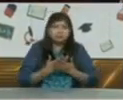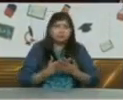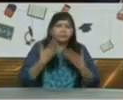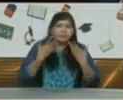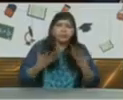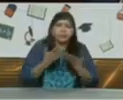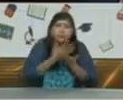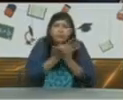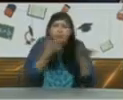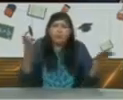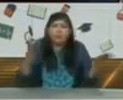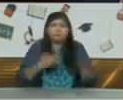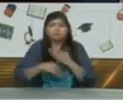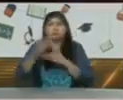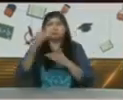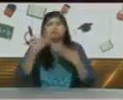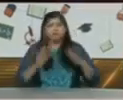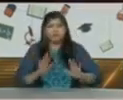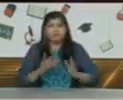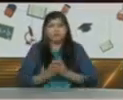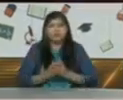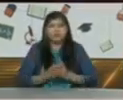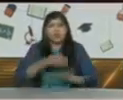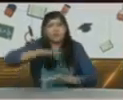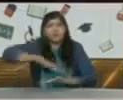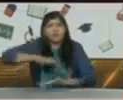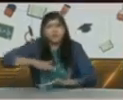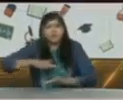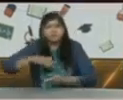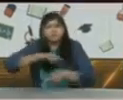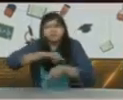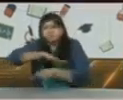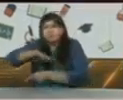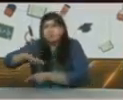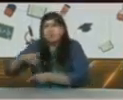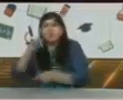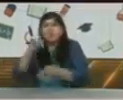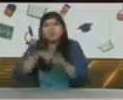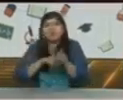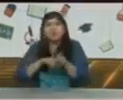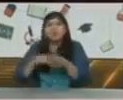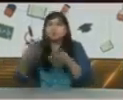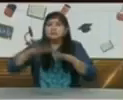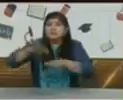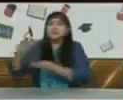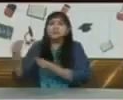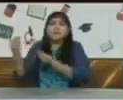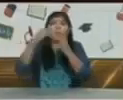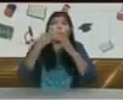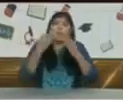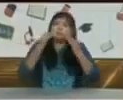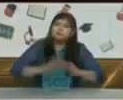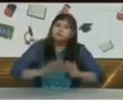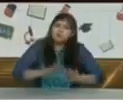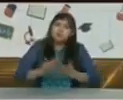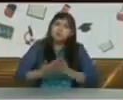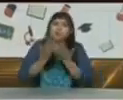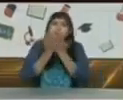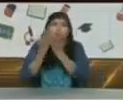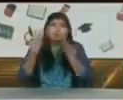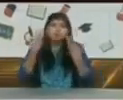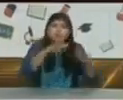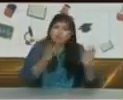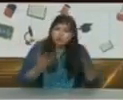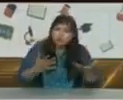वो बहुत बड़ा है। बचपन के लिए तो 1 साल का नुकसान बड़ी इमारत